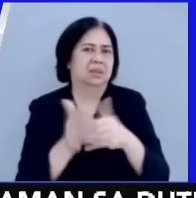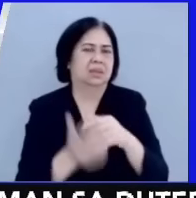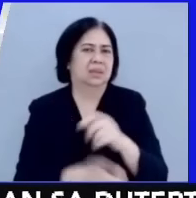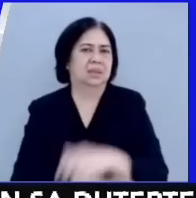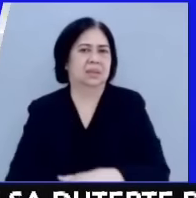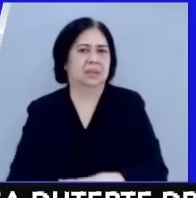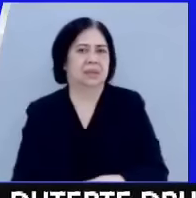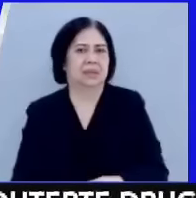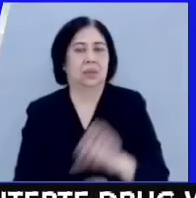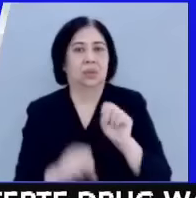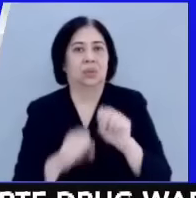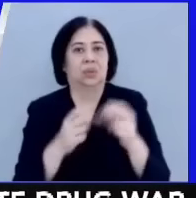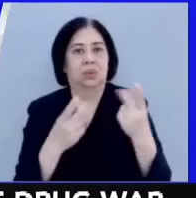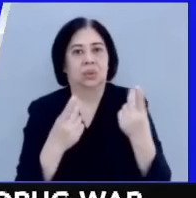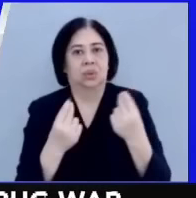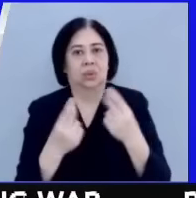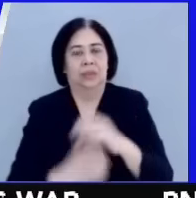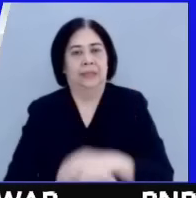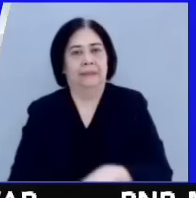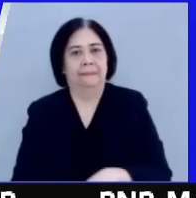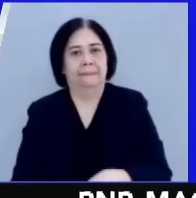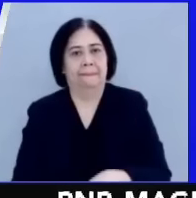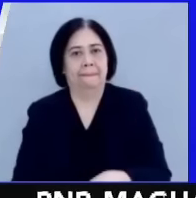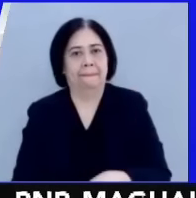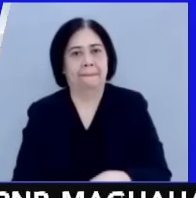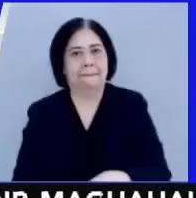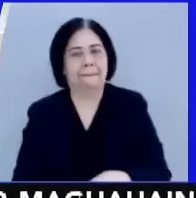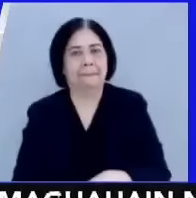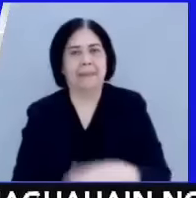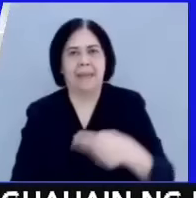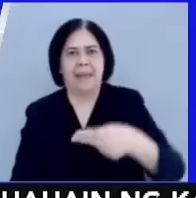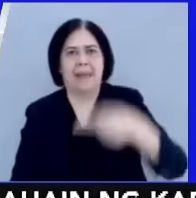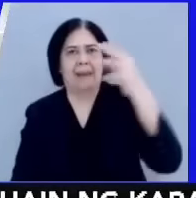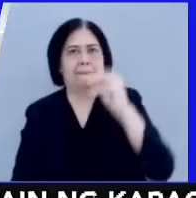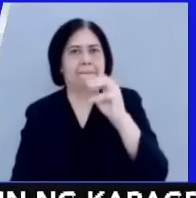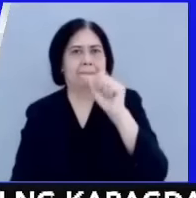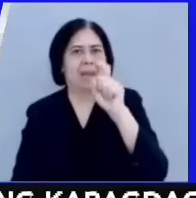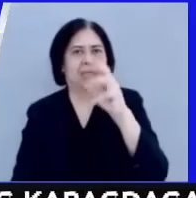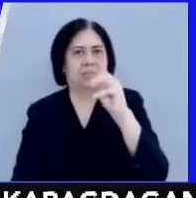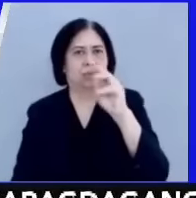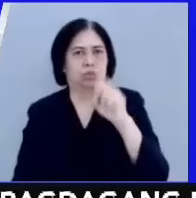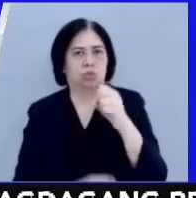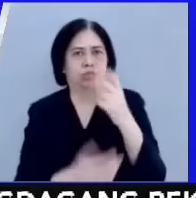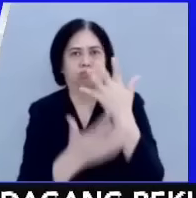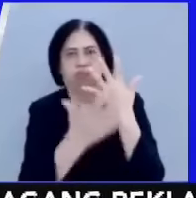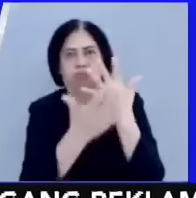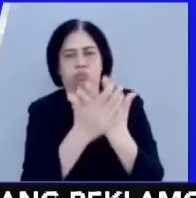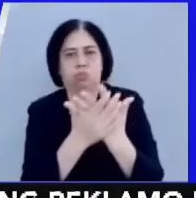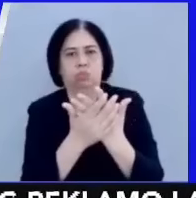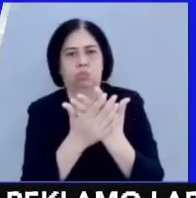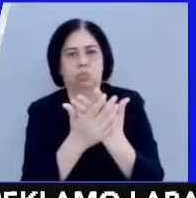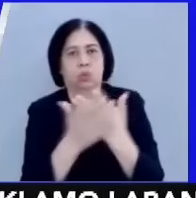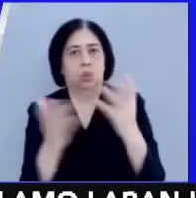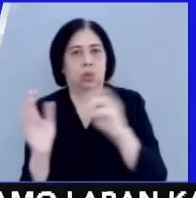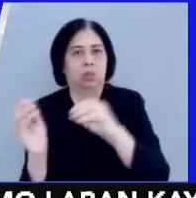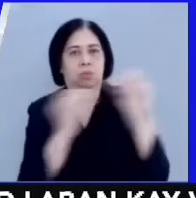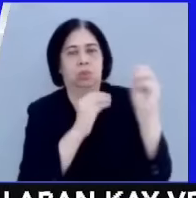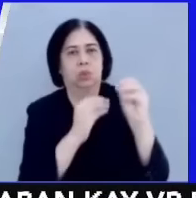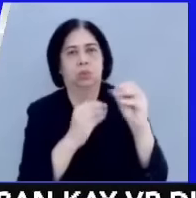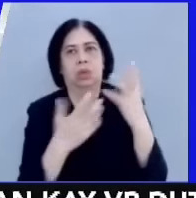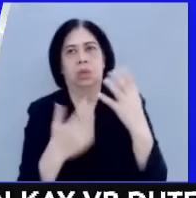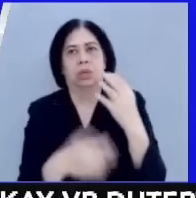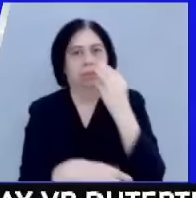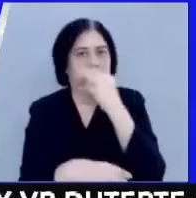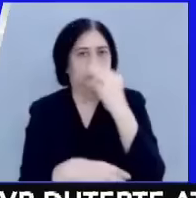na ng high detention High maximum security facility sa sa Mindoro and two other Islands para